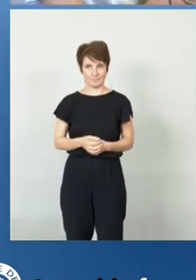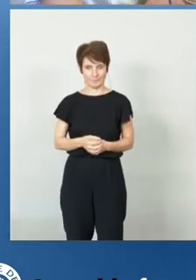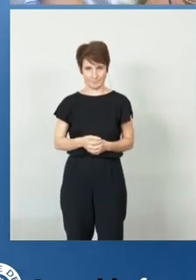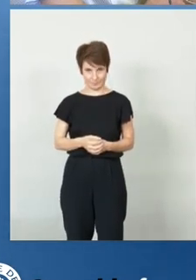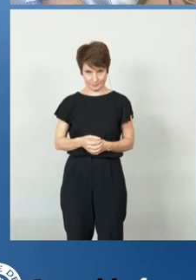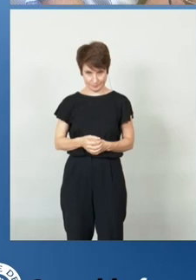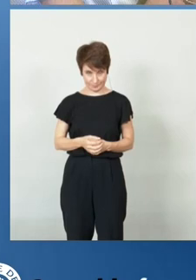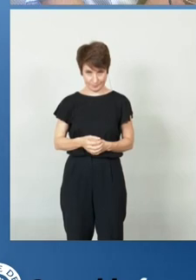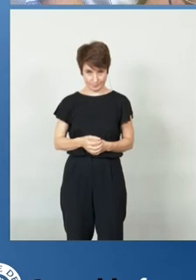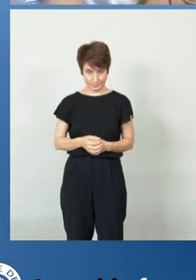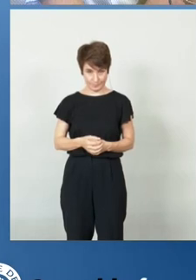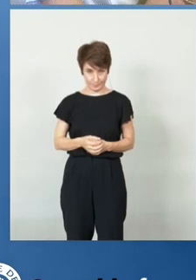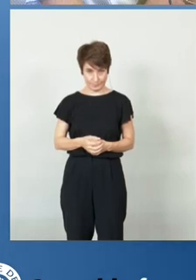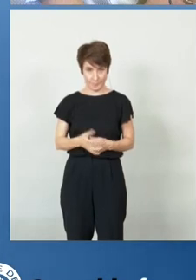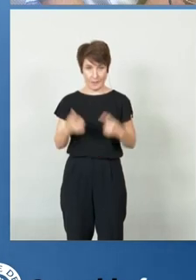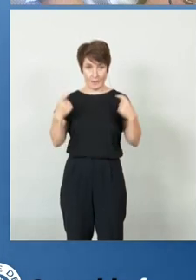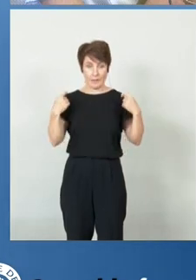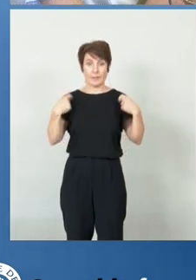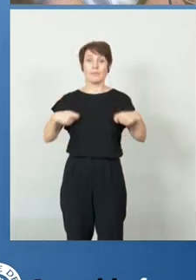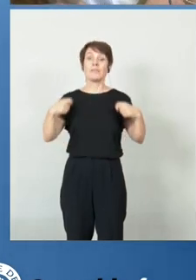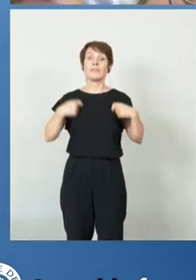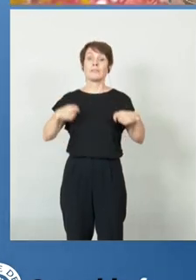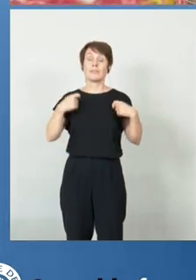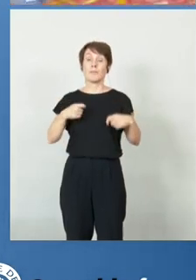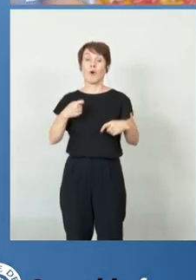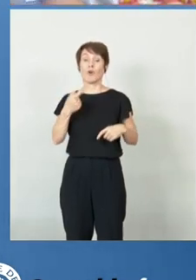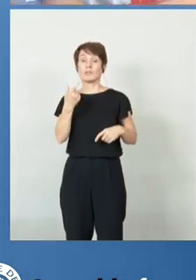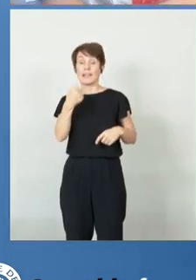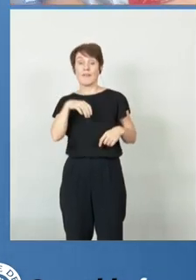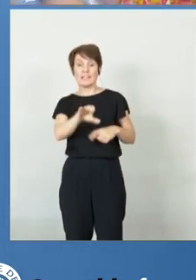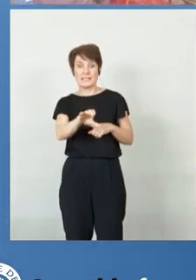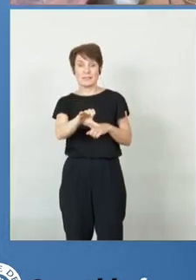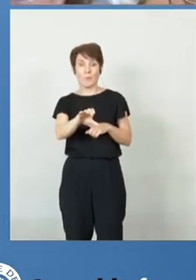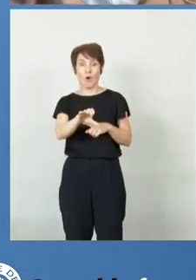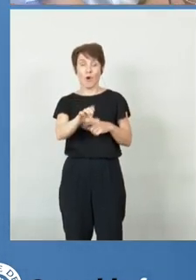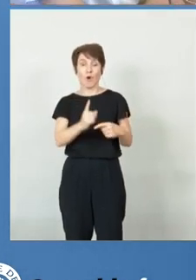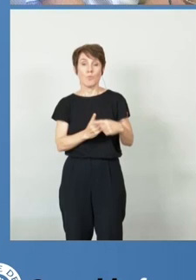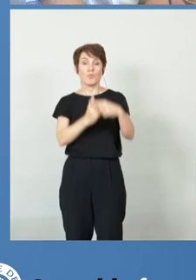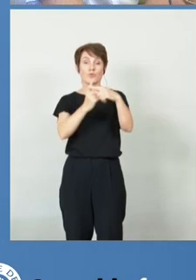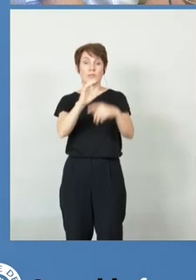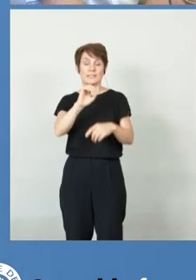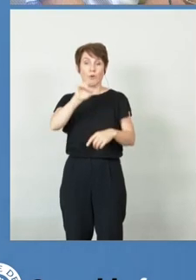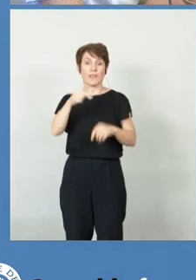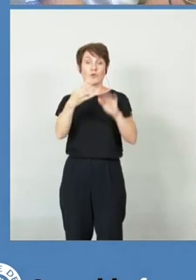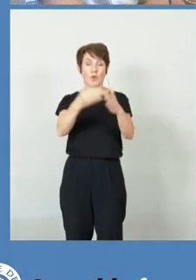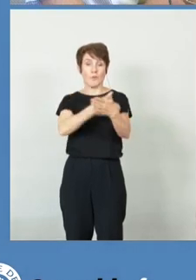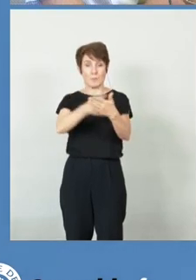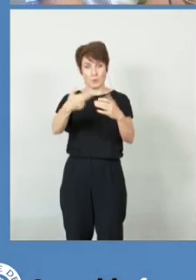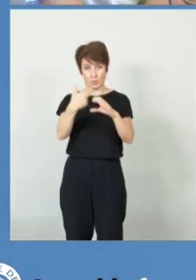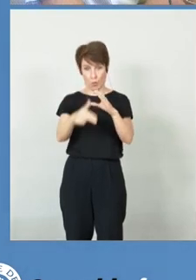pour ce qui est des dépenses d'investissement une augmentation de 0,9 millions d'euros